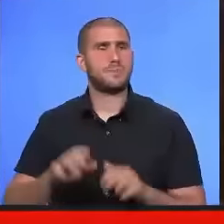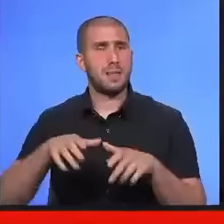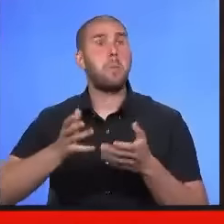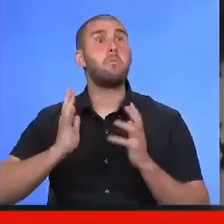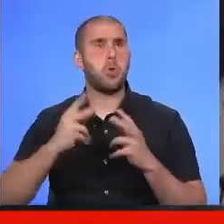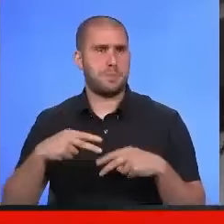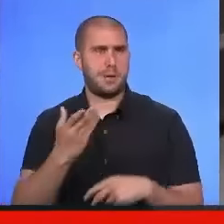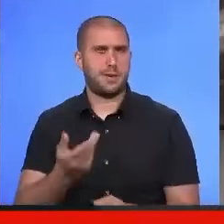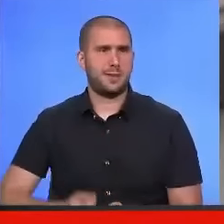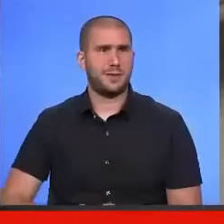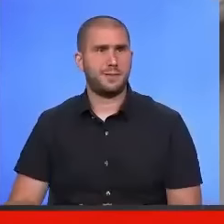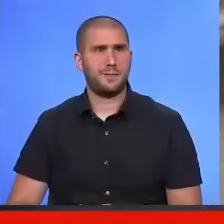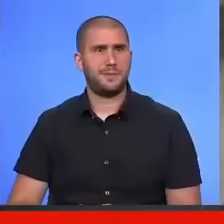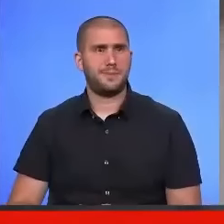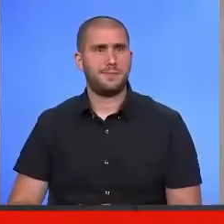סופר